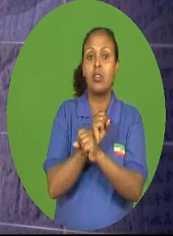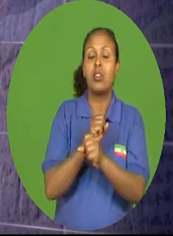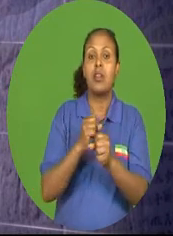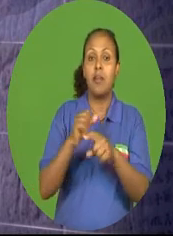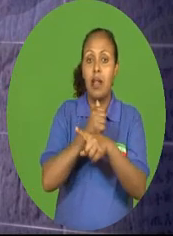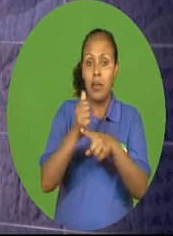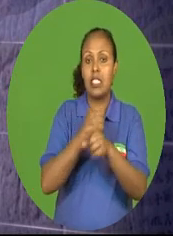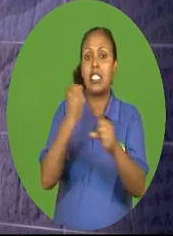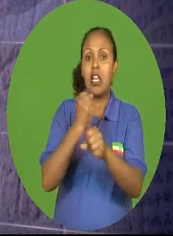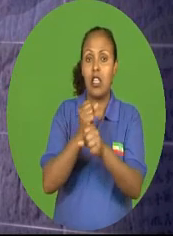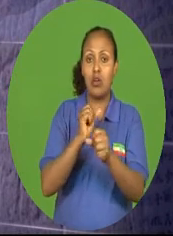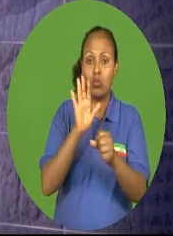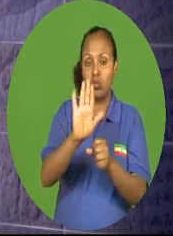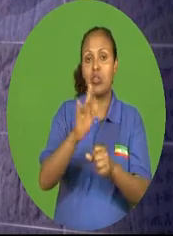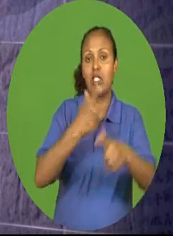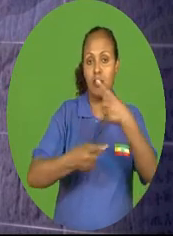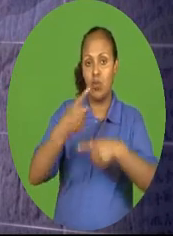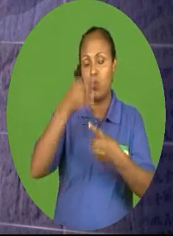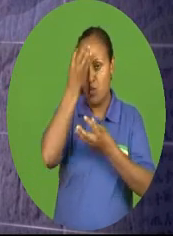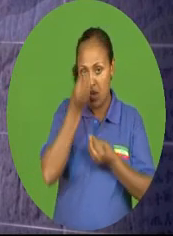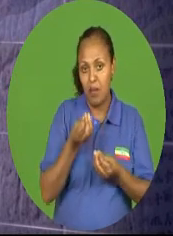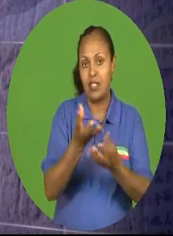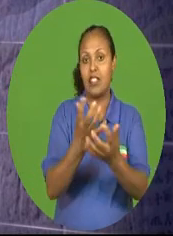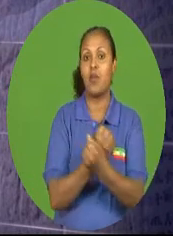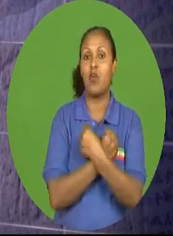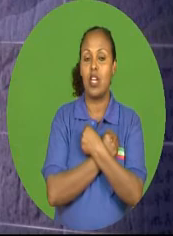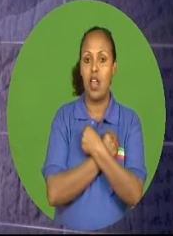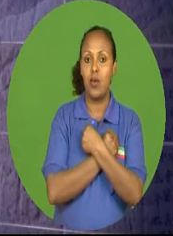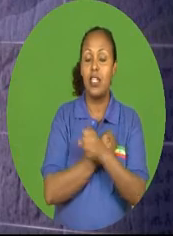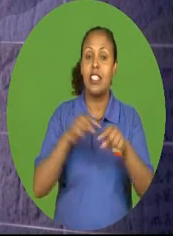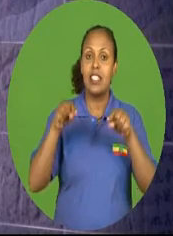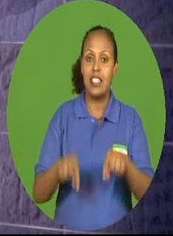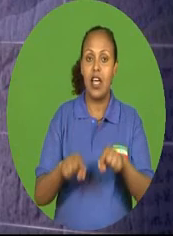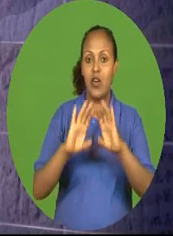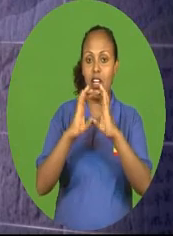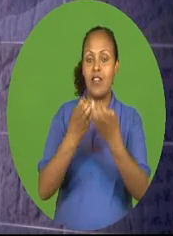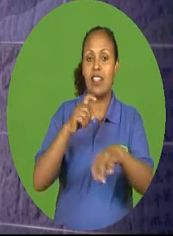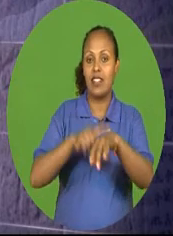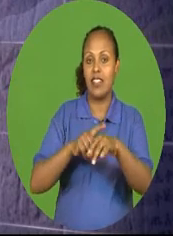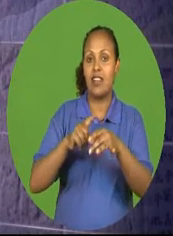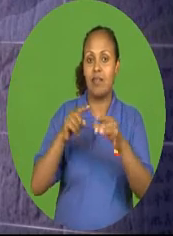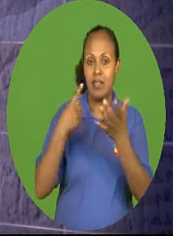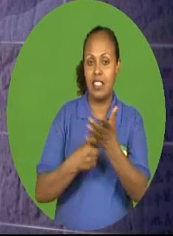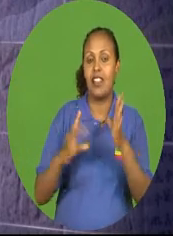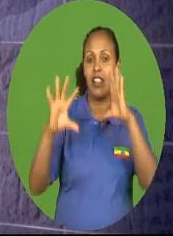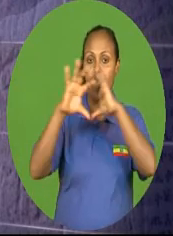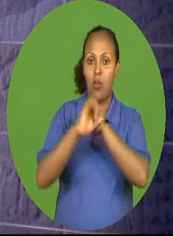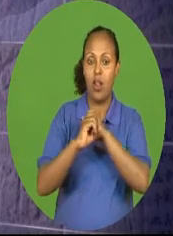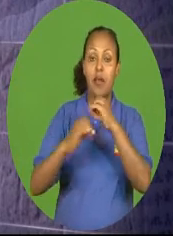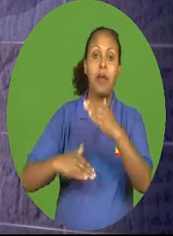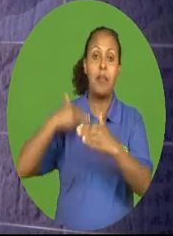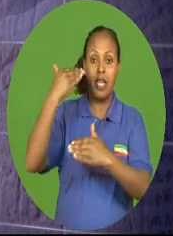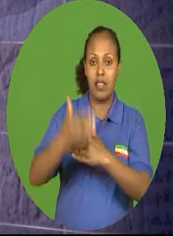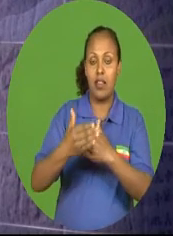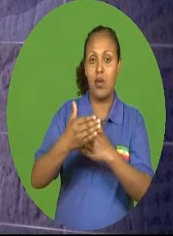አንብባችሁ መልመጃዎችንም ሰርታችሁ እንድትመጡ ለማሳሰብ ወዳለሁ። የዛሬው ክፍለ ጊዜ በዚህ